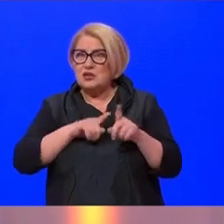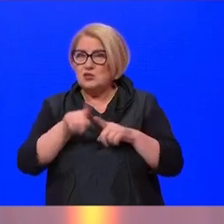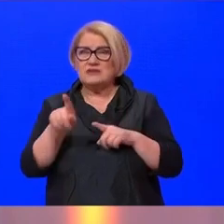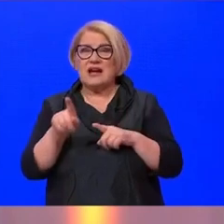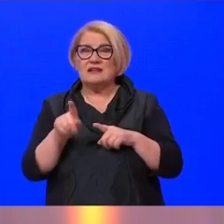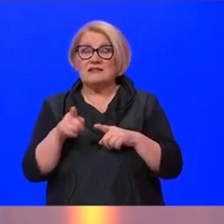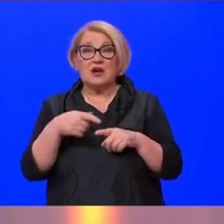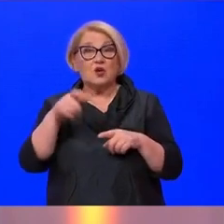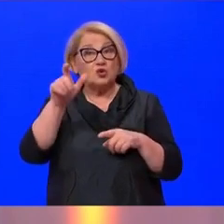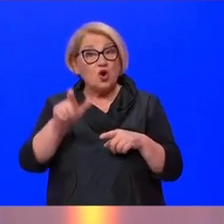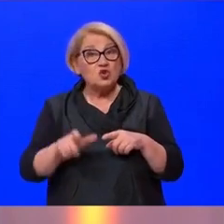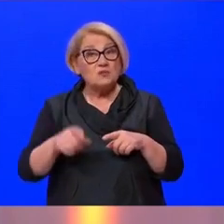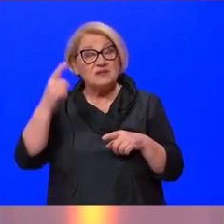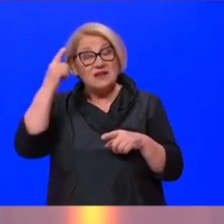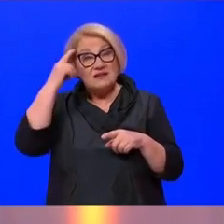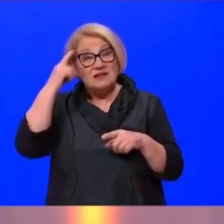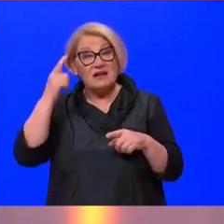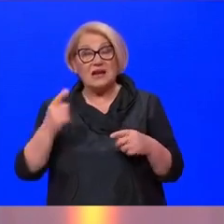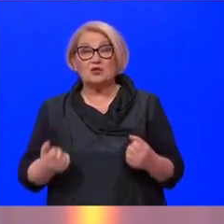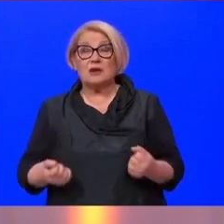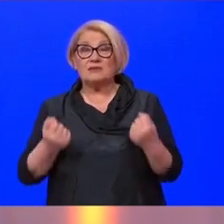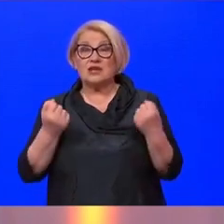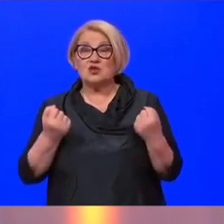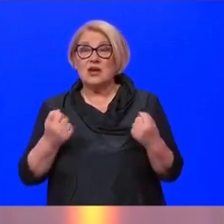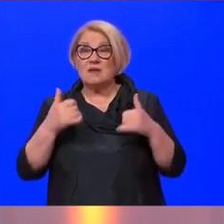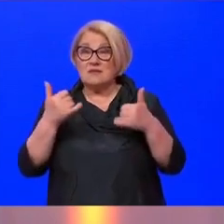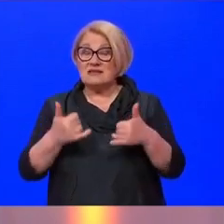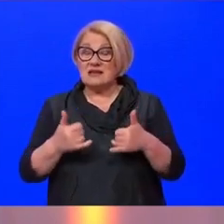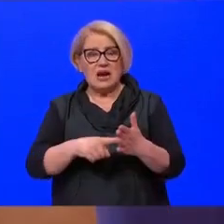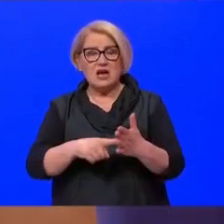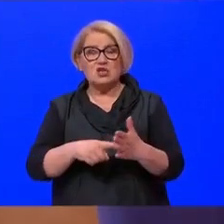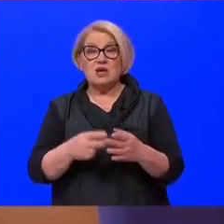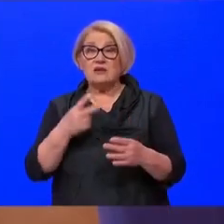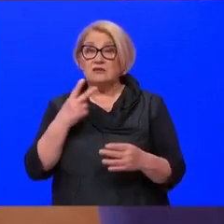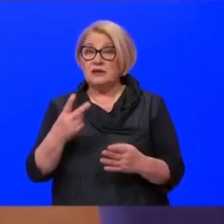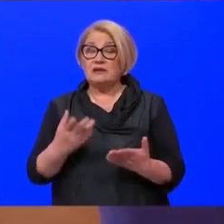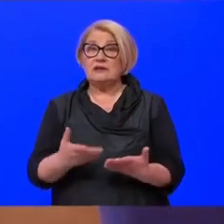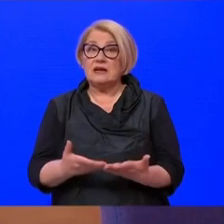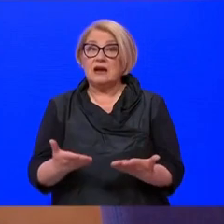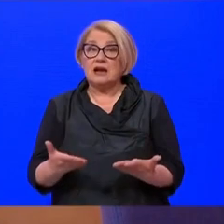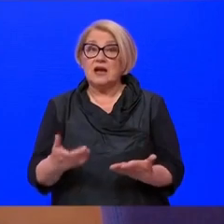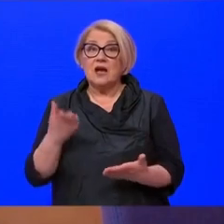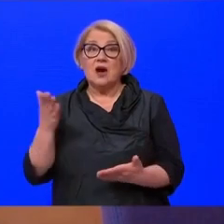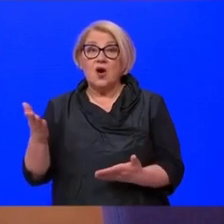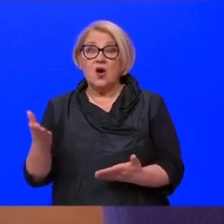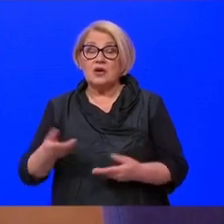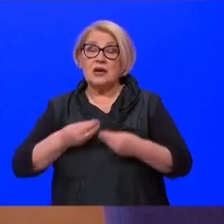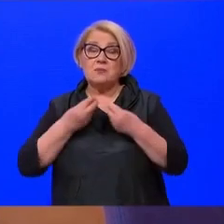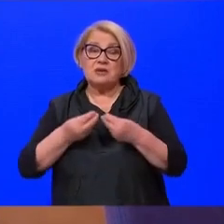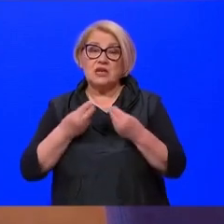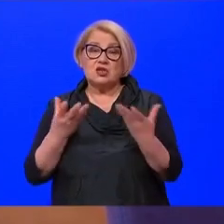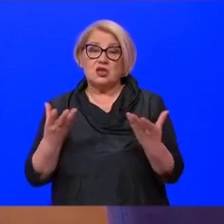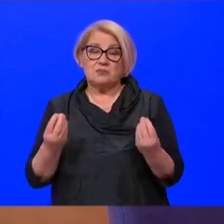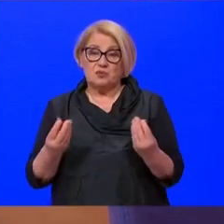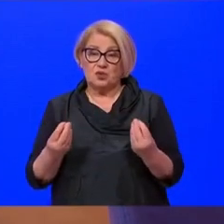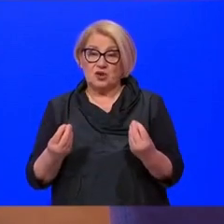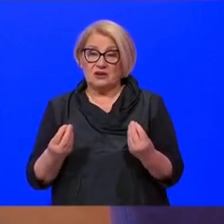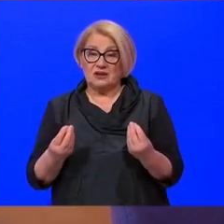osoba sa intelektualnim teškoćama. Evo da čujemo trenericu, uspješnu trenericu. Kako on baš puno ne priča, odnosno